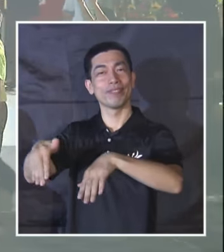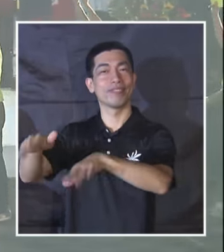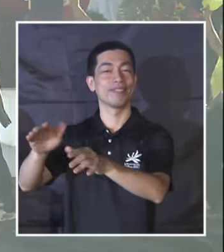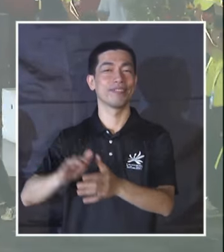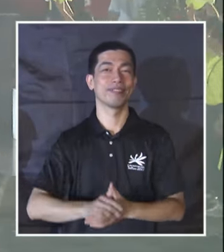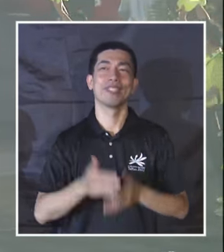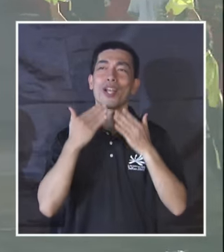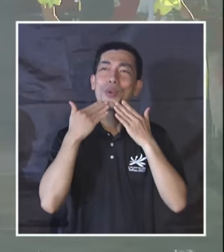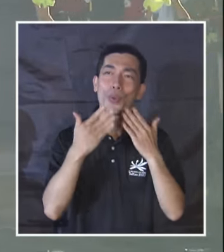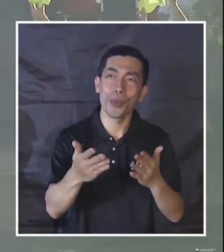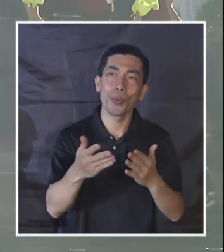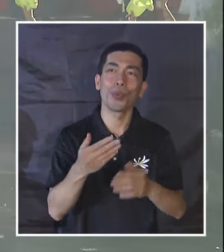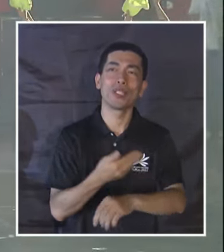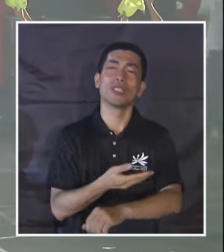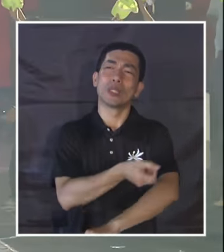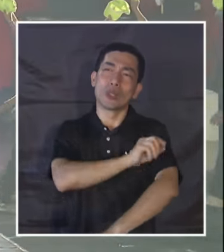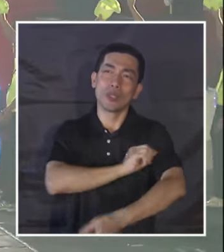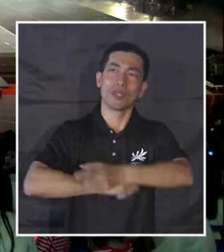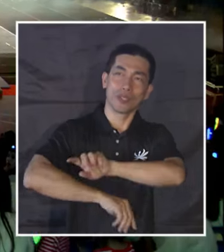们。